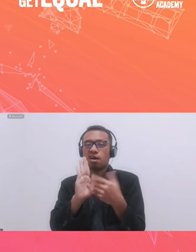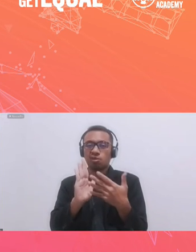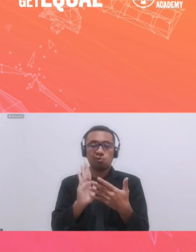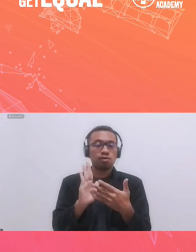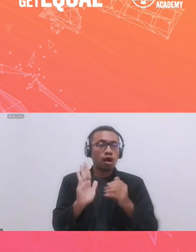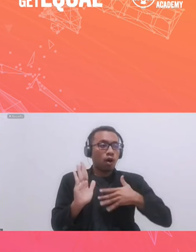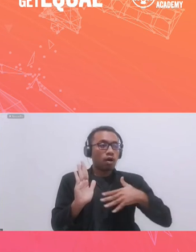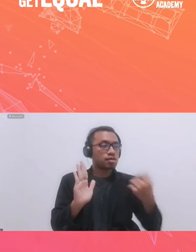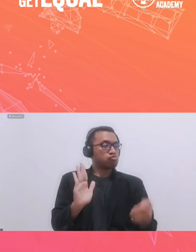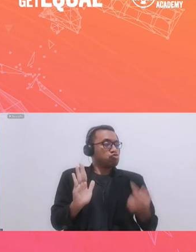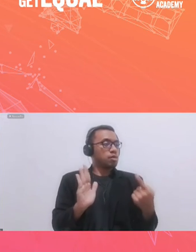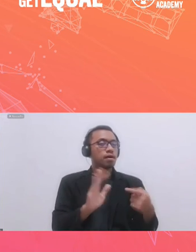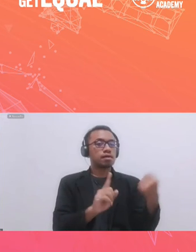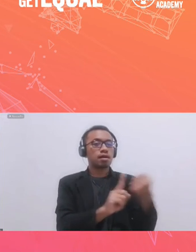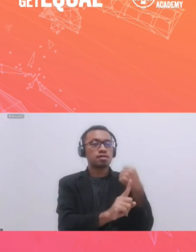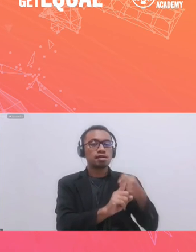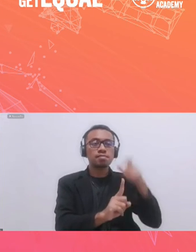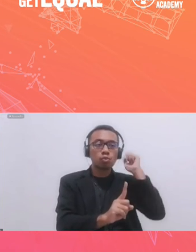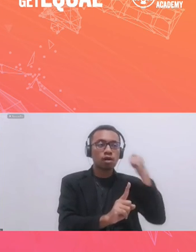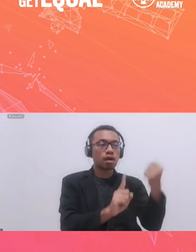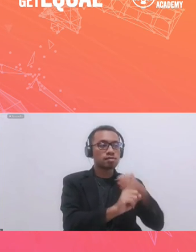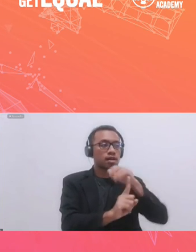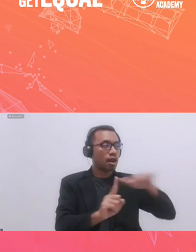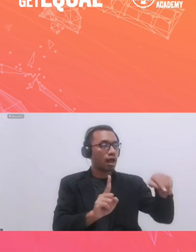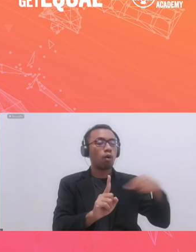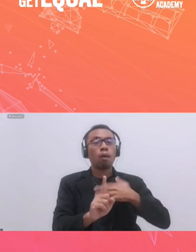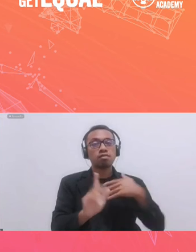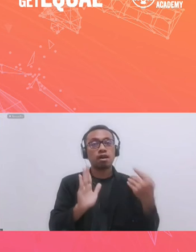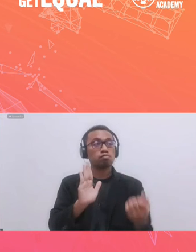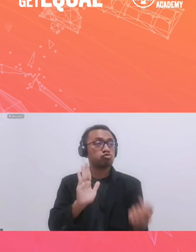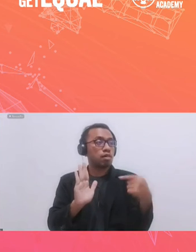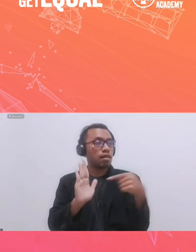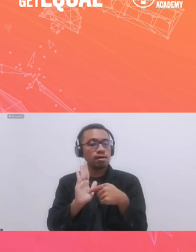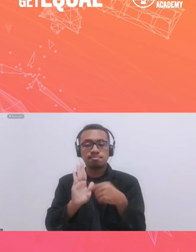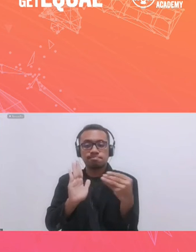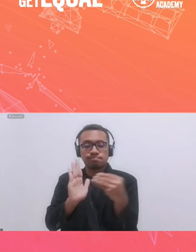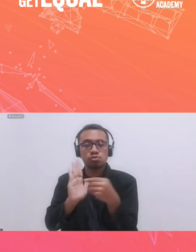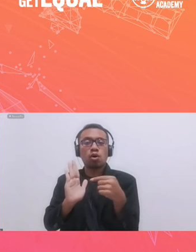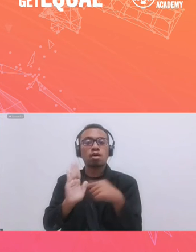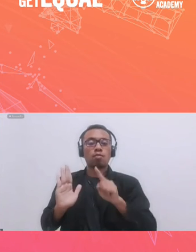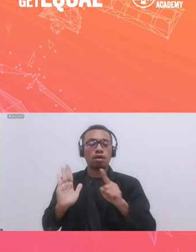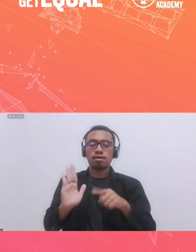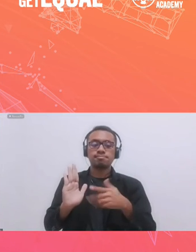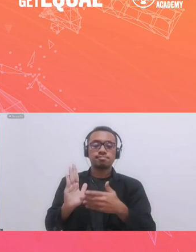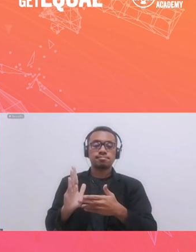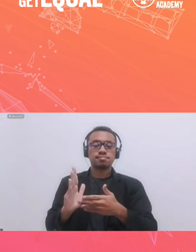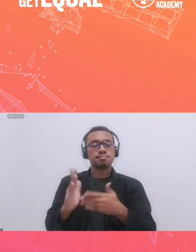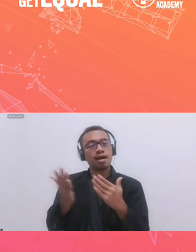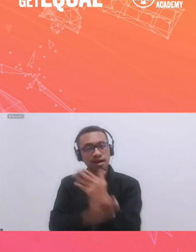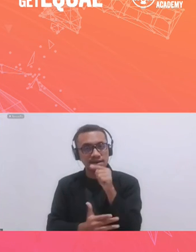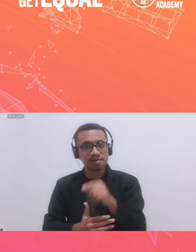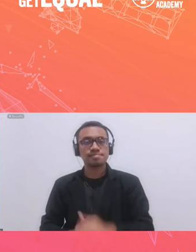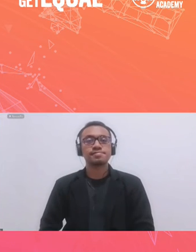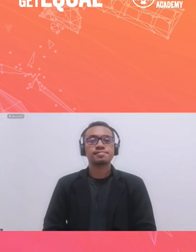kekerasan-kekerasan terhadap perempuan ataupun terhadap anak-anak. Selain itu mungkin yang saat ini kita lihat dari